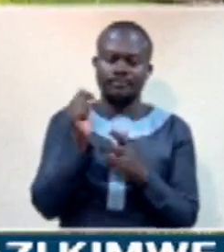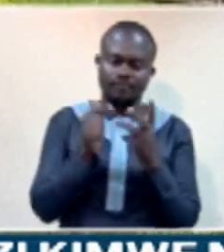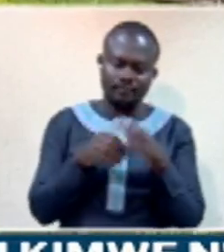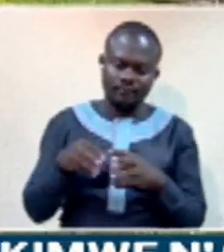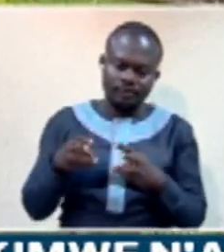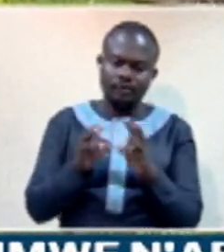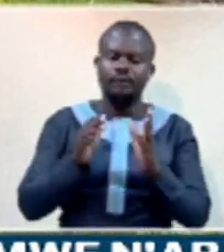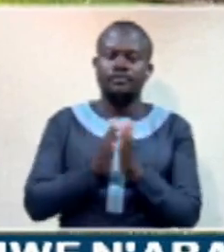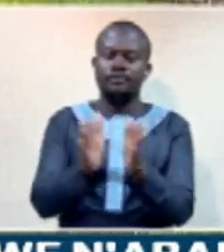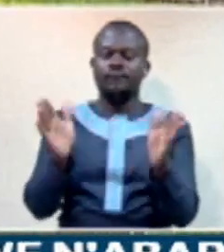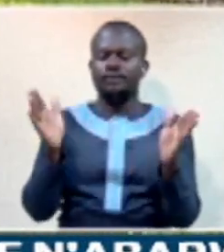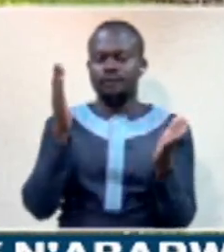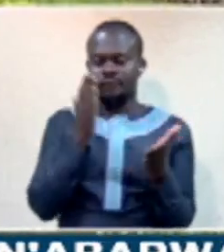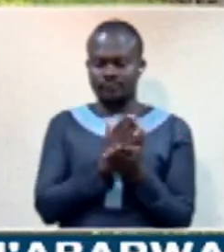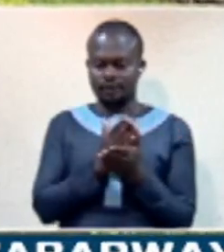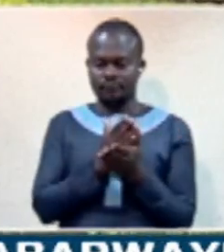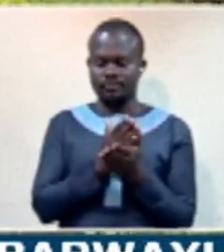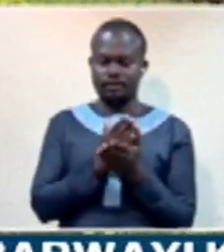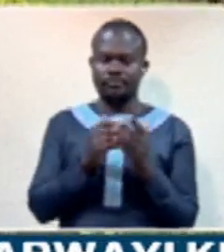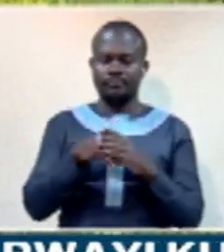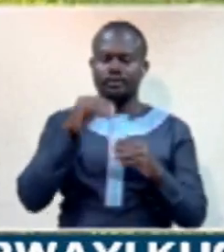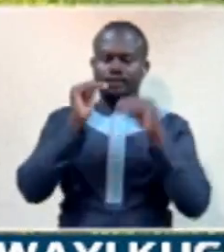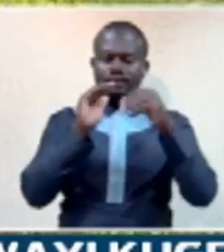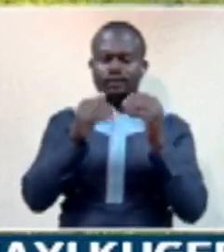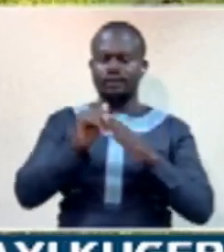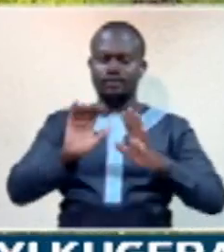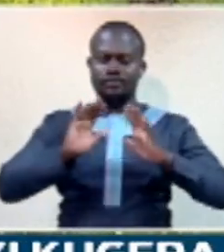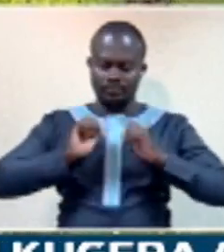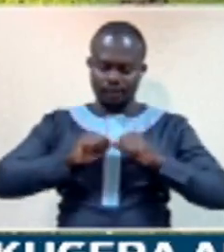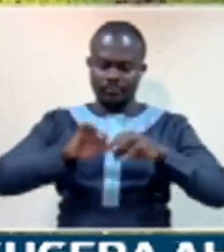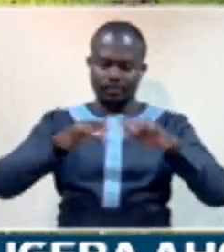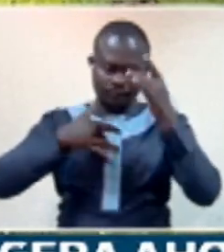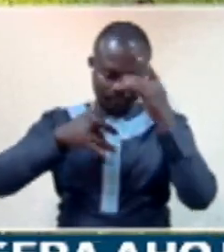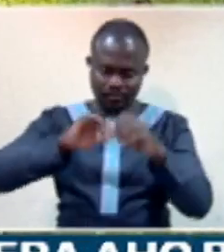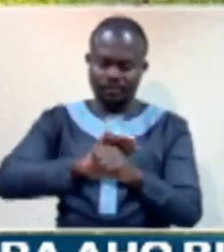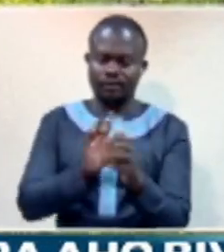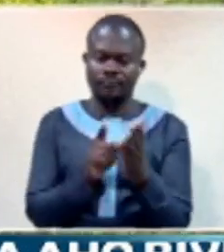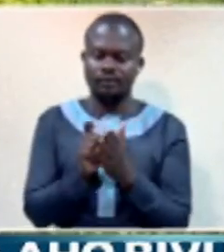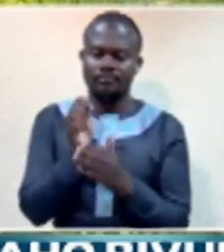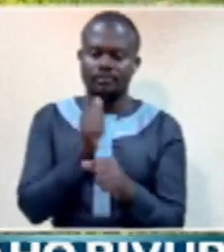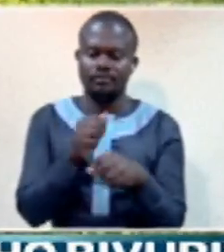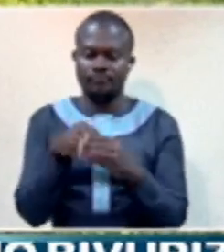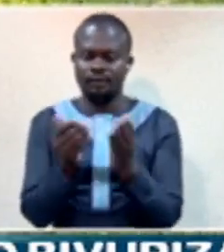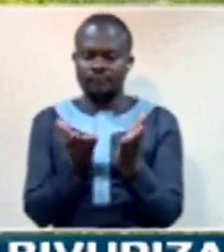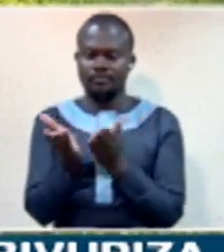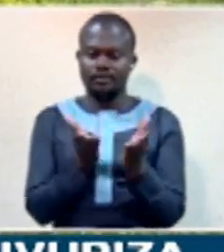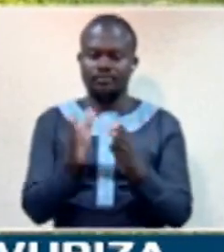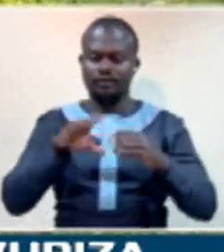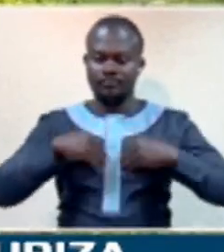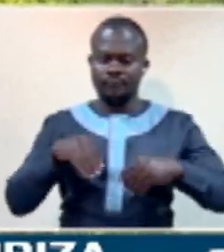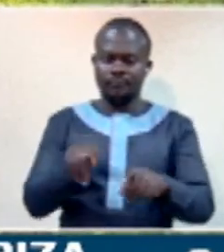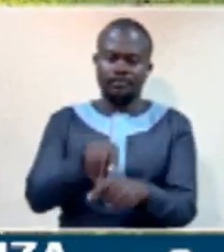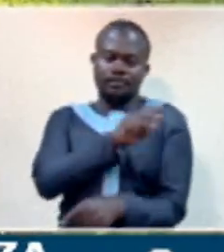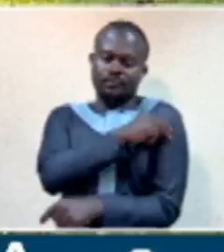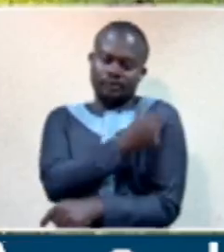mu buryo bwa rusange zahagaritswe mu rwego rwo kwirinda ikwirakwira ry'icyorezo cya coronavirus. Abakora muri serivisi zemewe nk'izo